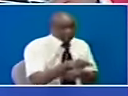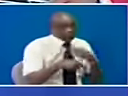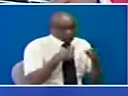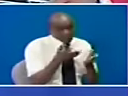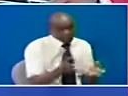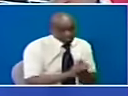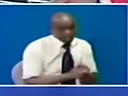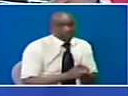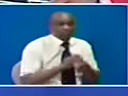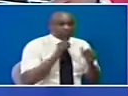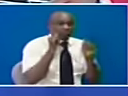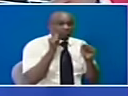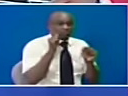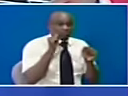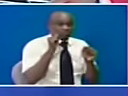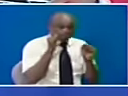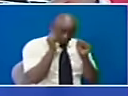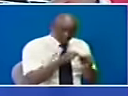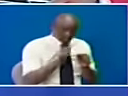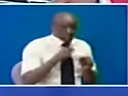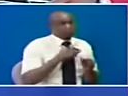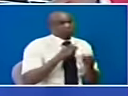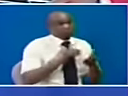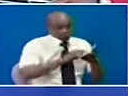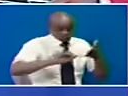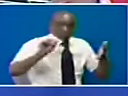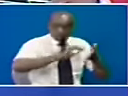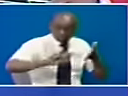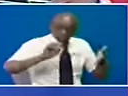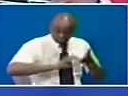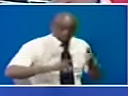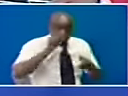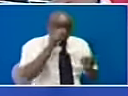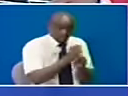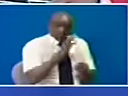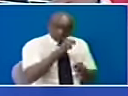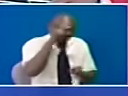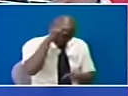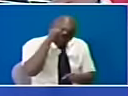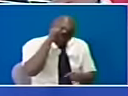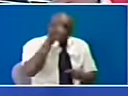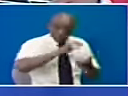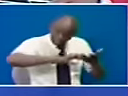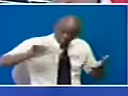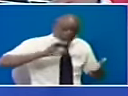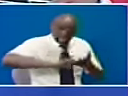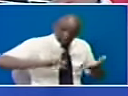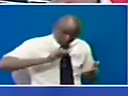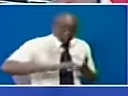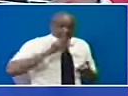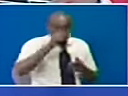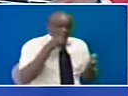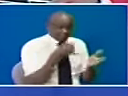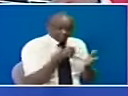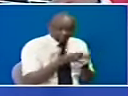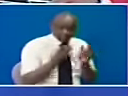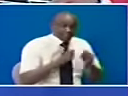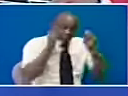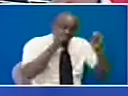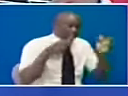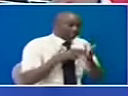ya kufanya sasa kuwatoa kwenye orodha kwa sababu ni wafanyikazi wa serikali. Na unajua walikuwa wanashiriki kwenye